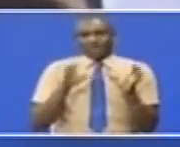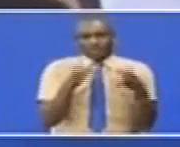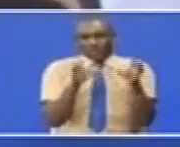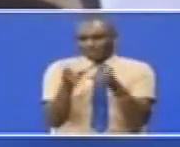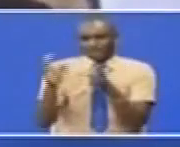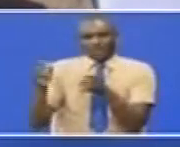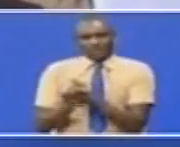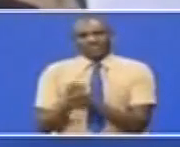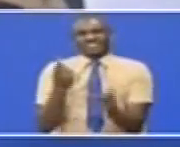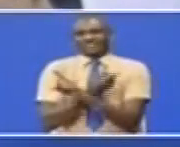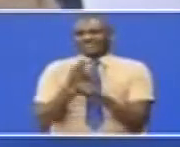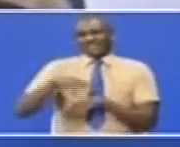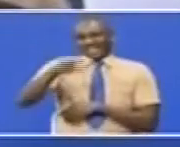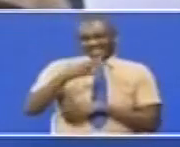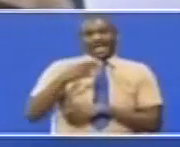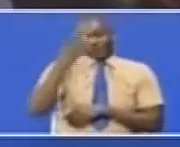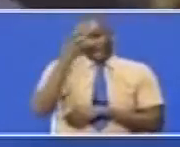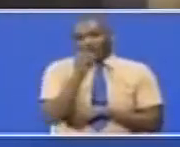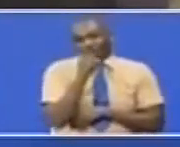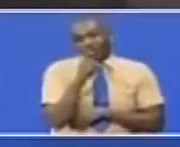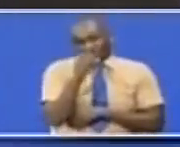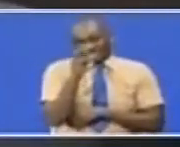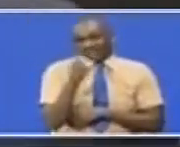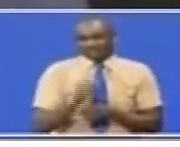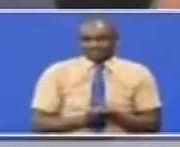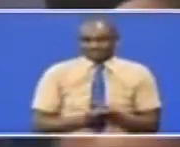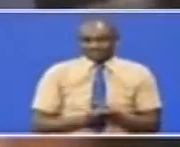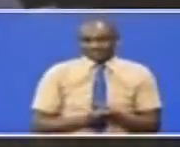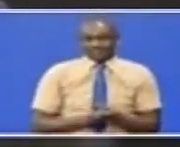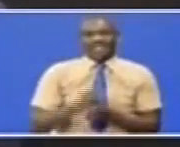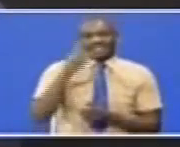nje ya maeneo walio na ufuasi mkubwa. Paul Nabiswa, KTN leo.